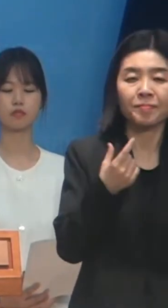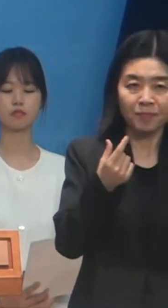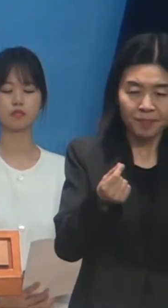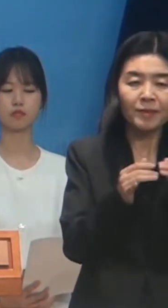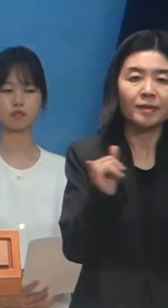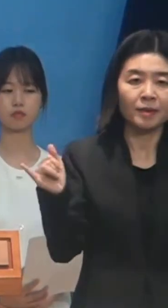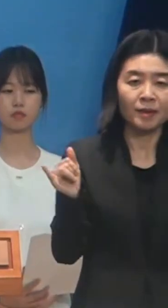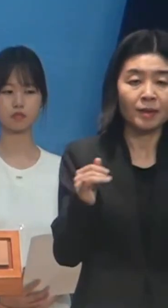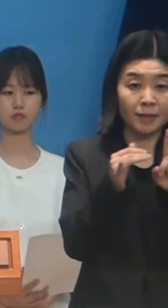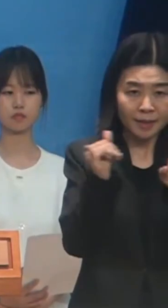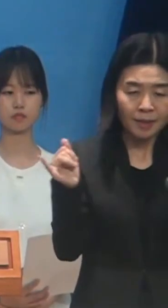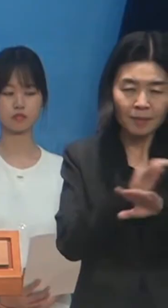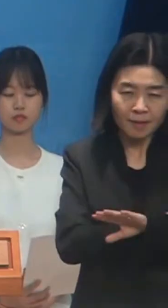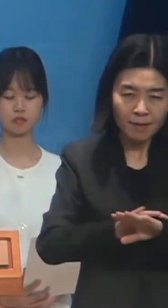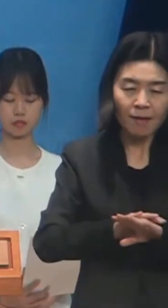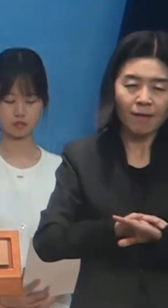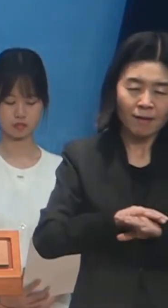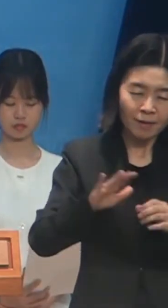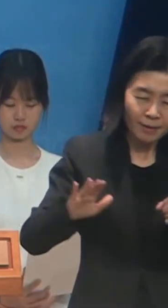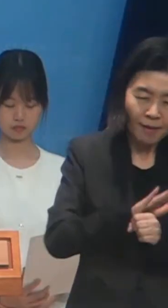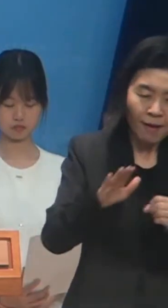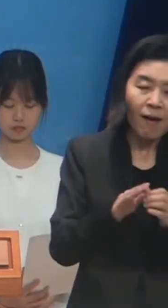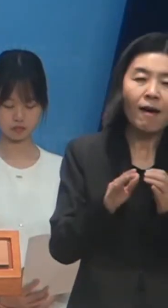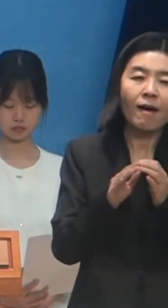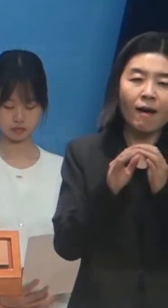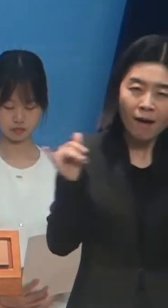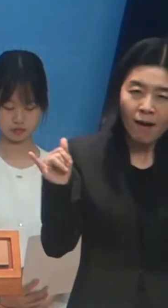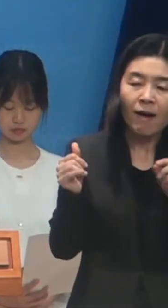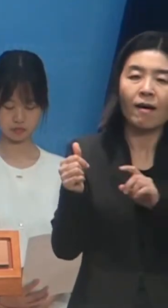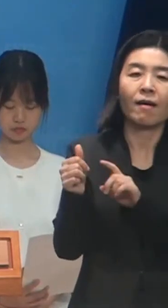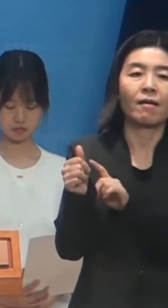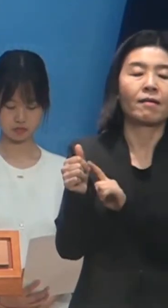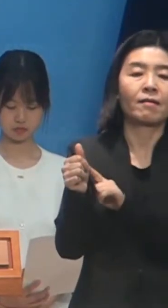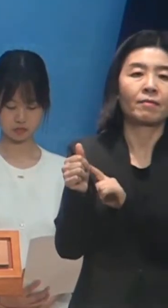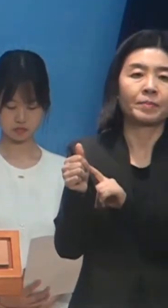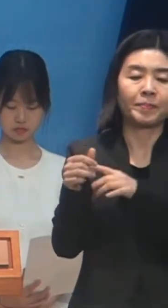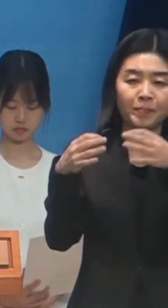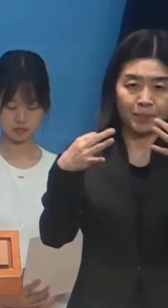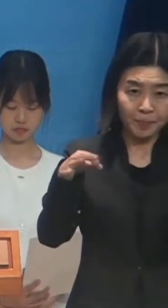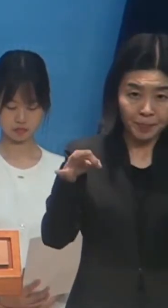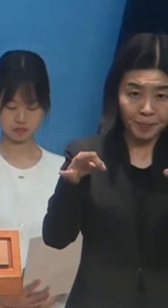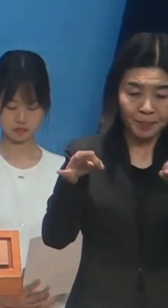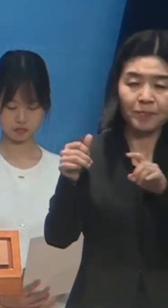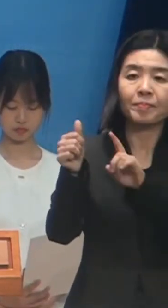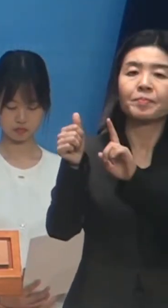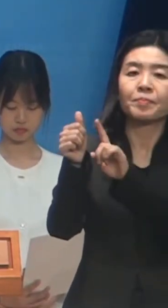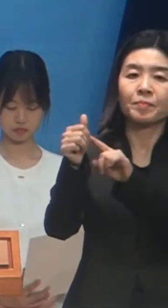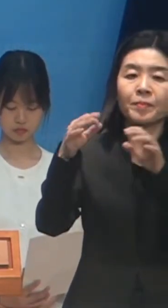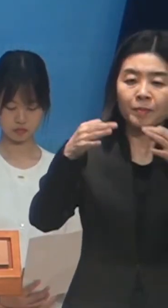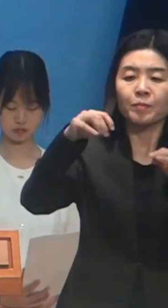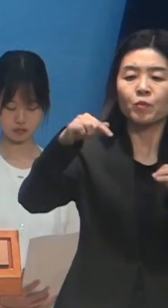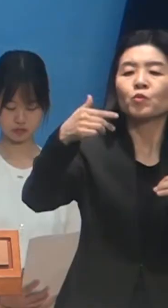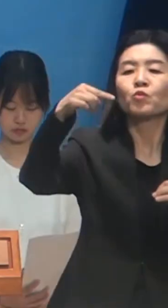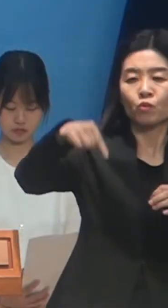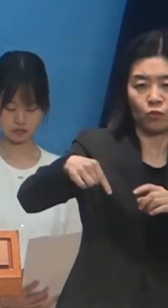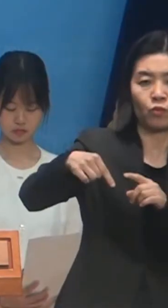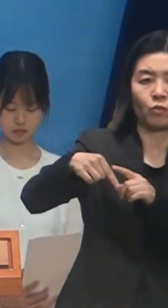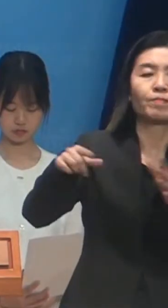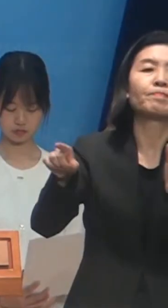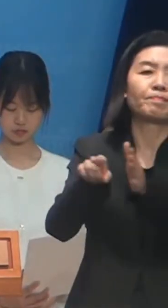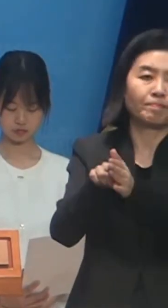한 사람을 끝까지 사랑할 줄 아는 사람, 우리는 그 사람이 김문수 후보라고 믿습니다.